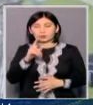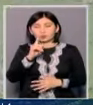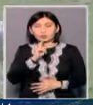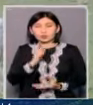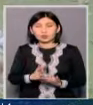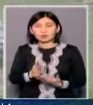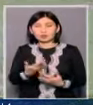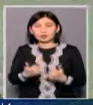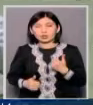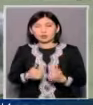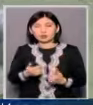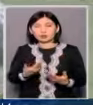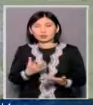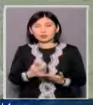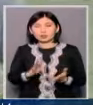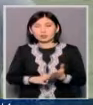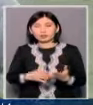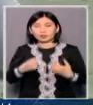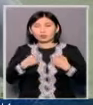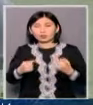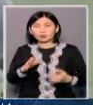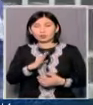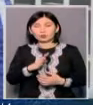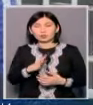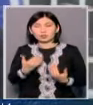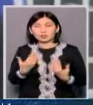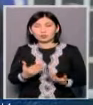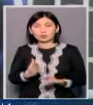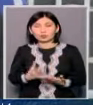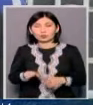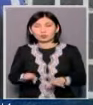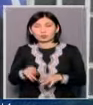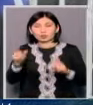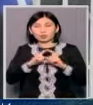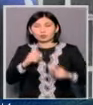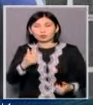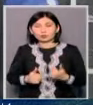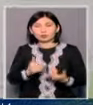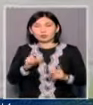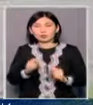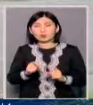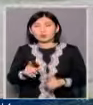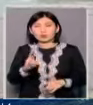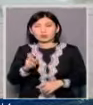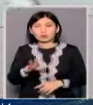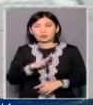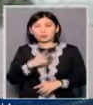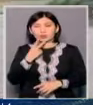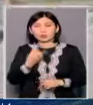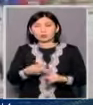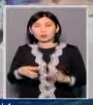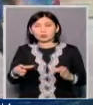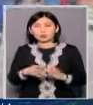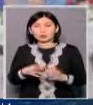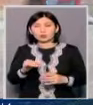месяца. Соревнования по 9 видам спорта продолжилось и сегодня. Так школьники соревновались в беге. Как отметил представитель